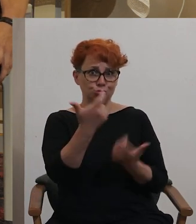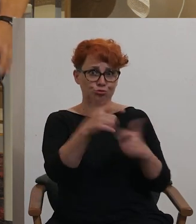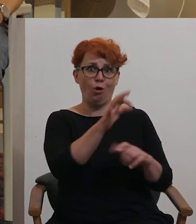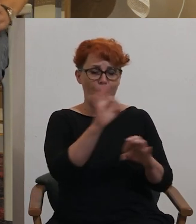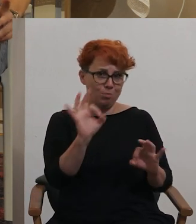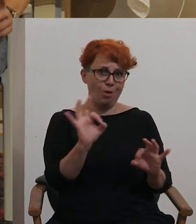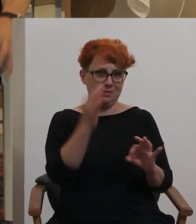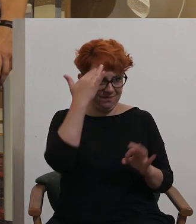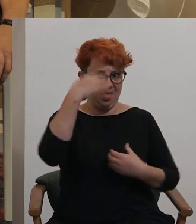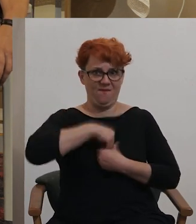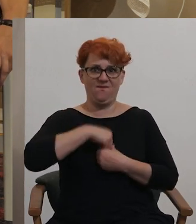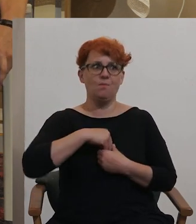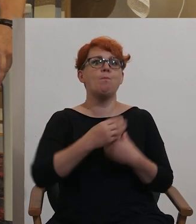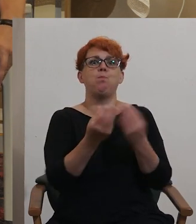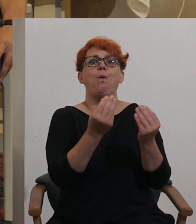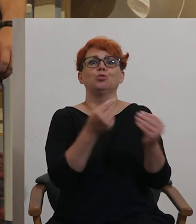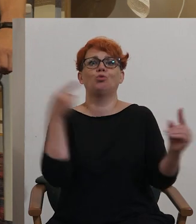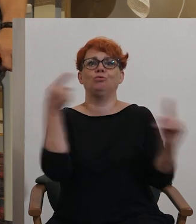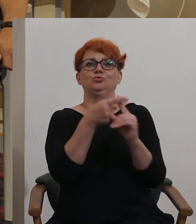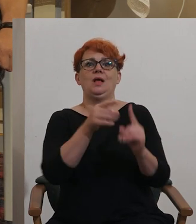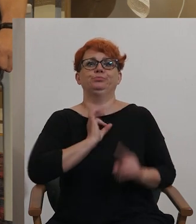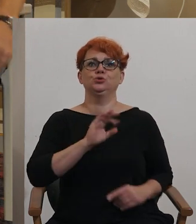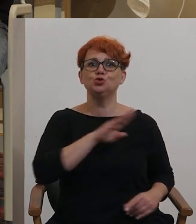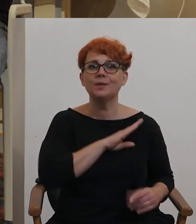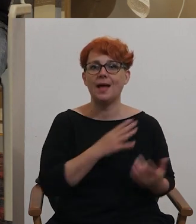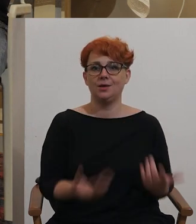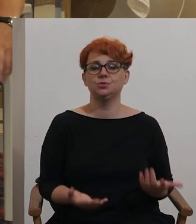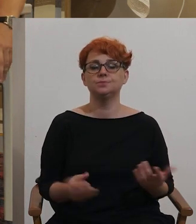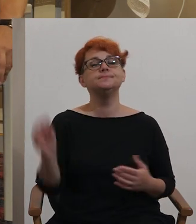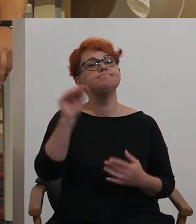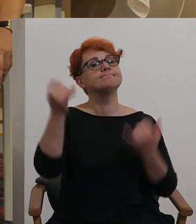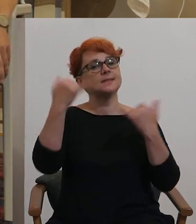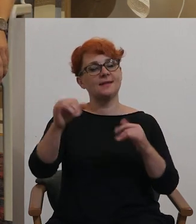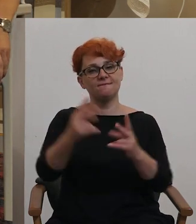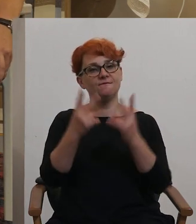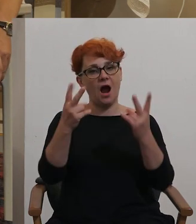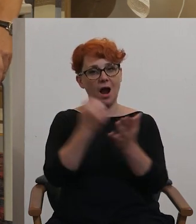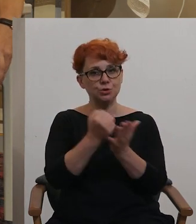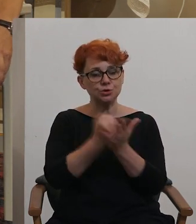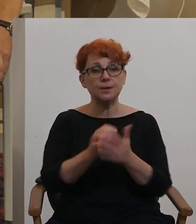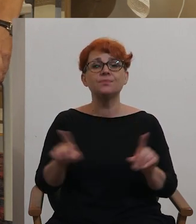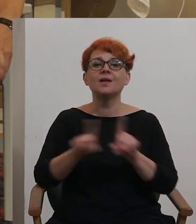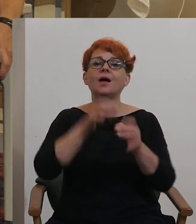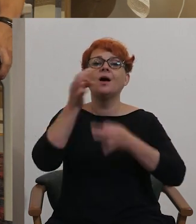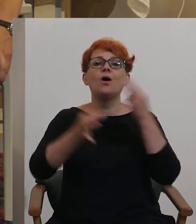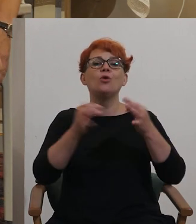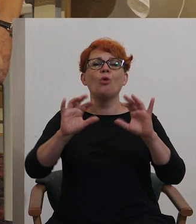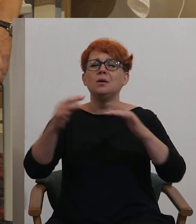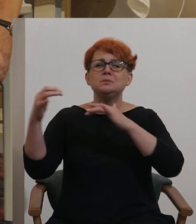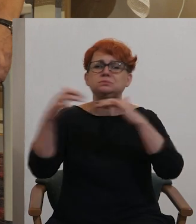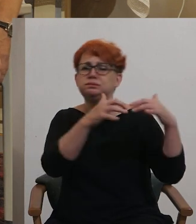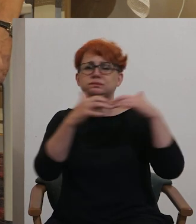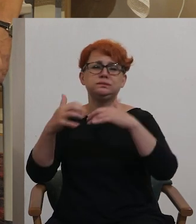przekonani. Jeszcze jedna bardzo ważna rzecz, bo też mówiliśmy o okrucieństwach frontu